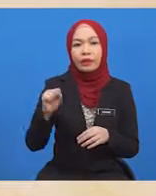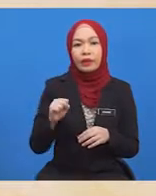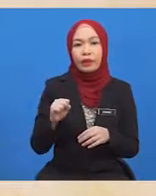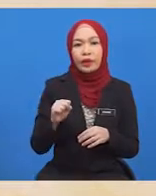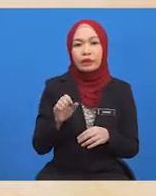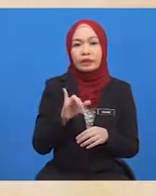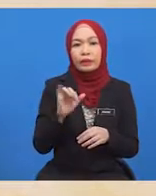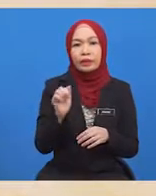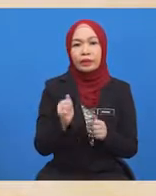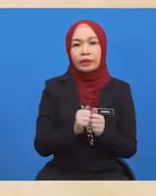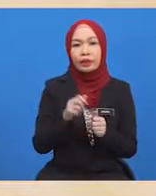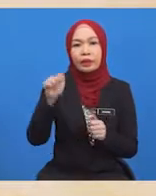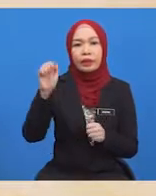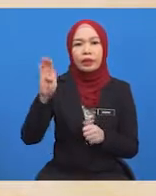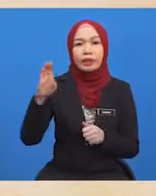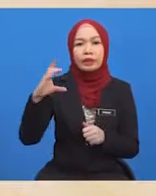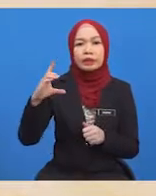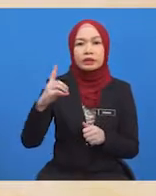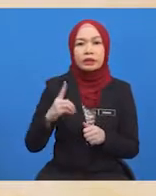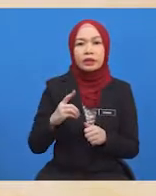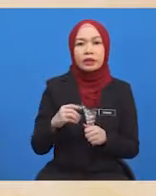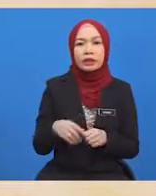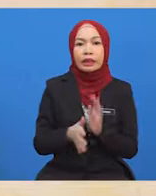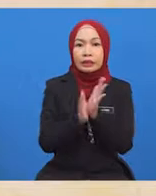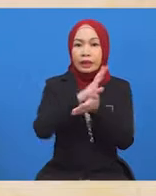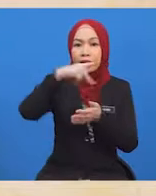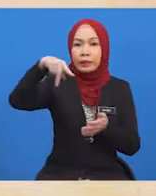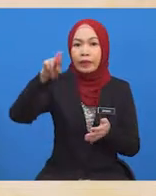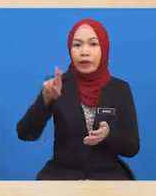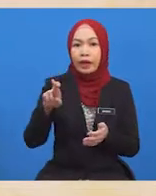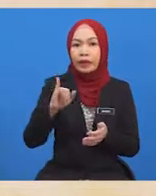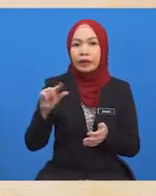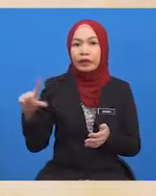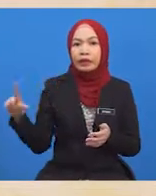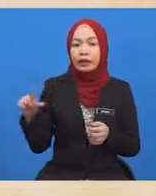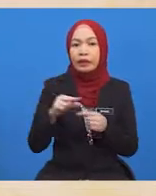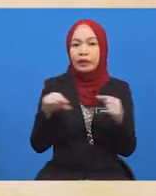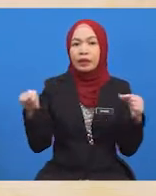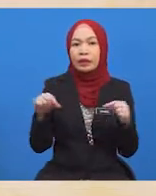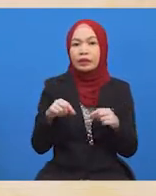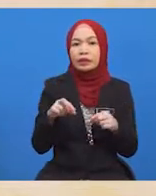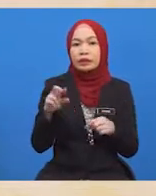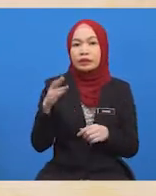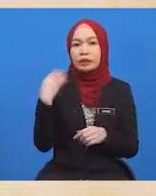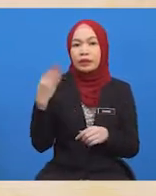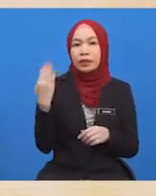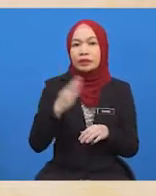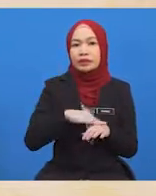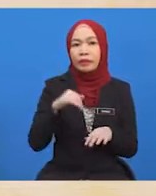Maka PR dan QS ialah garis normal kepada satah ABCD.